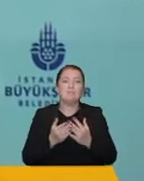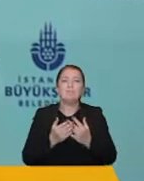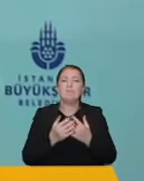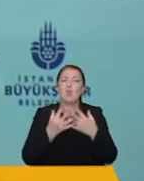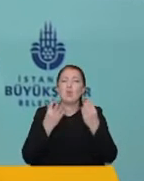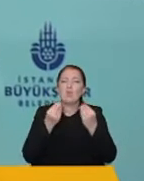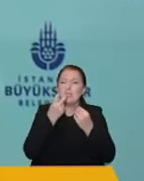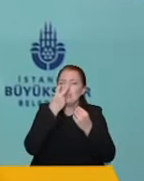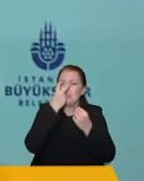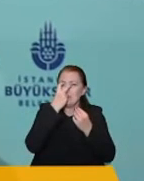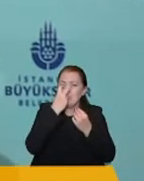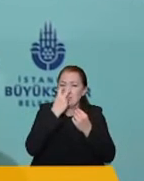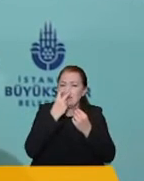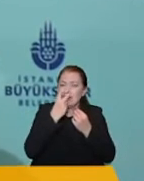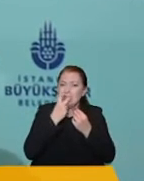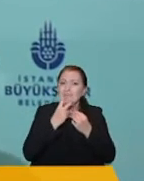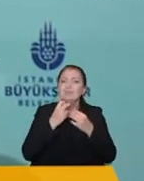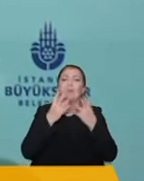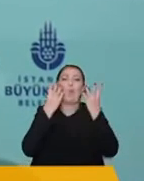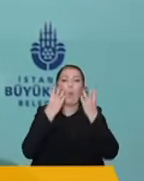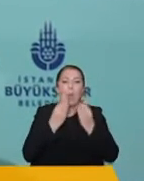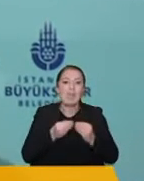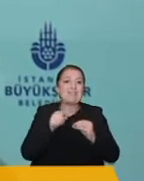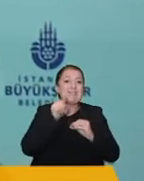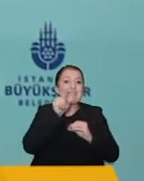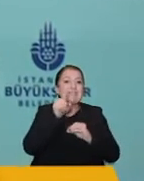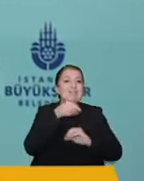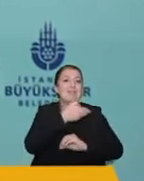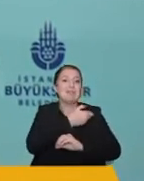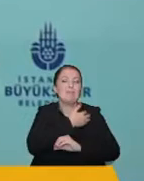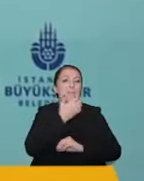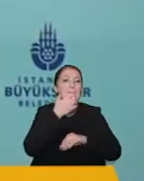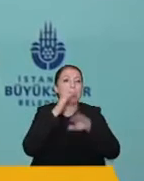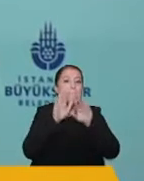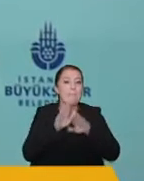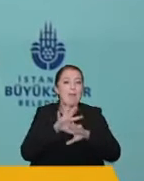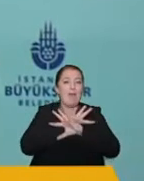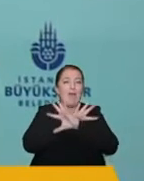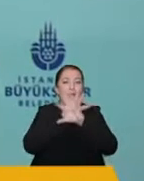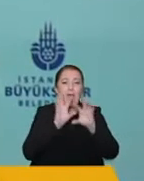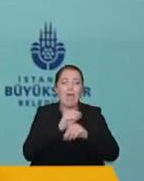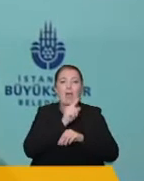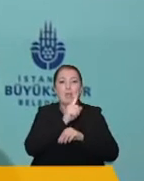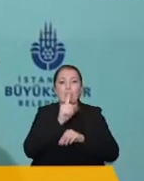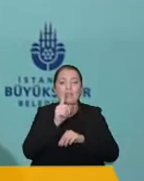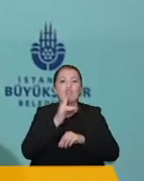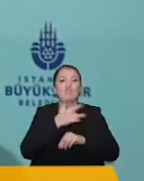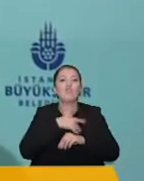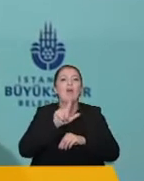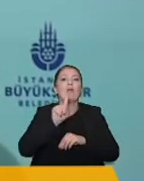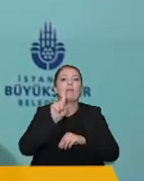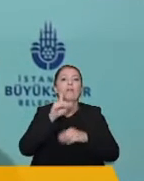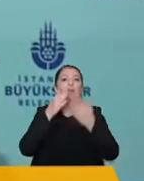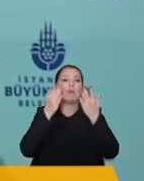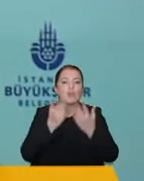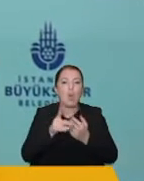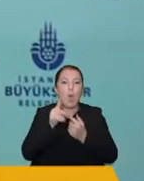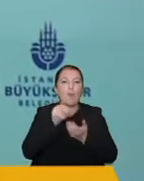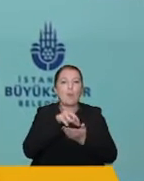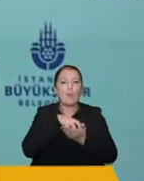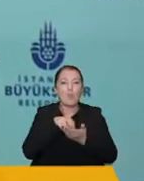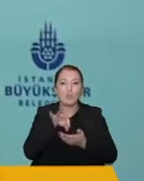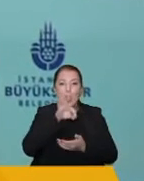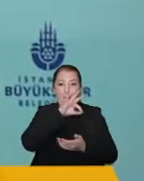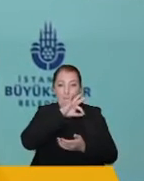yararak sizden hizmet bekleyen her bir canlıya o bütçeden